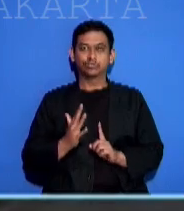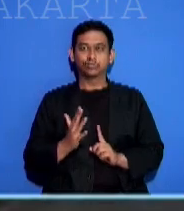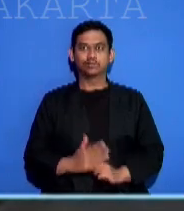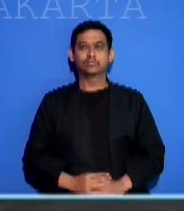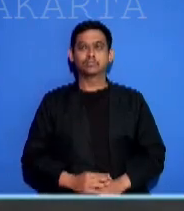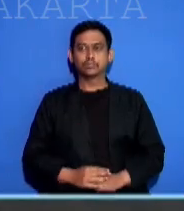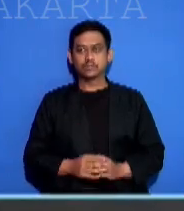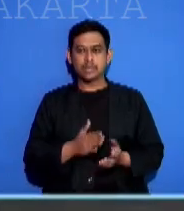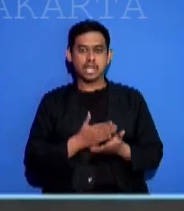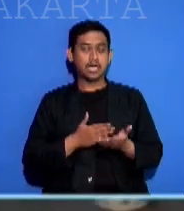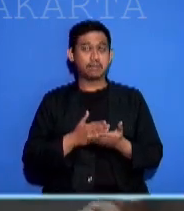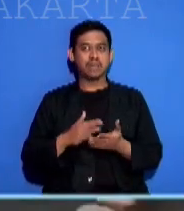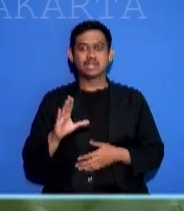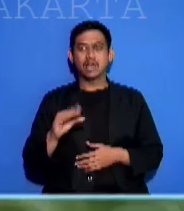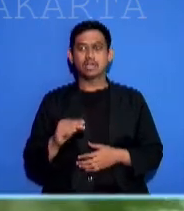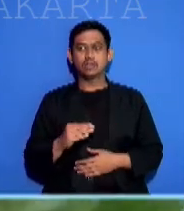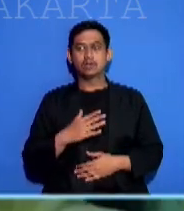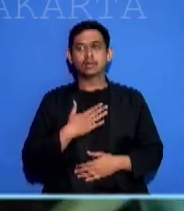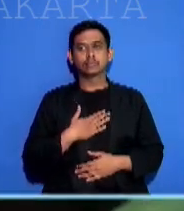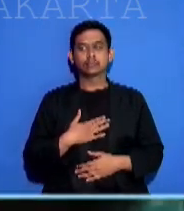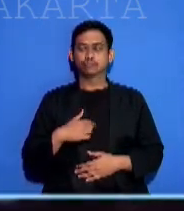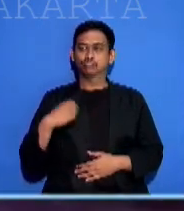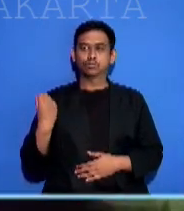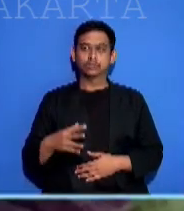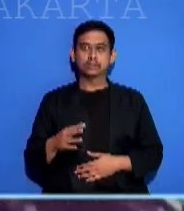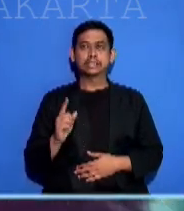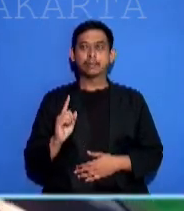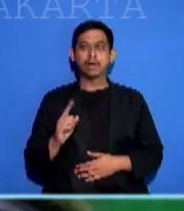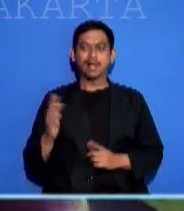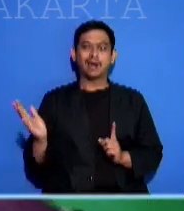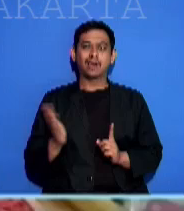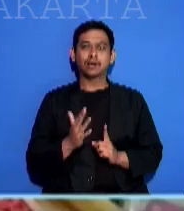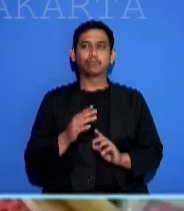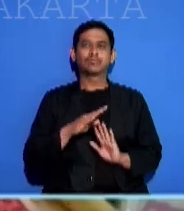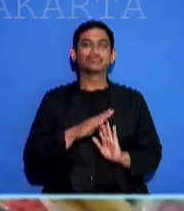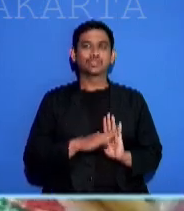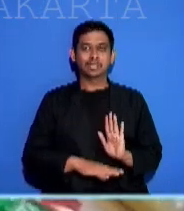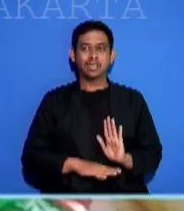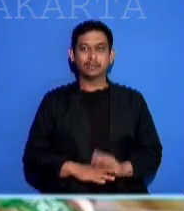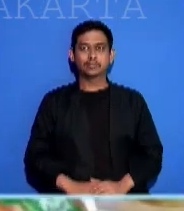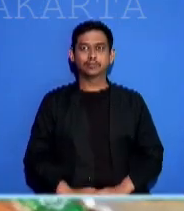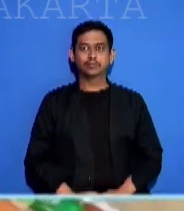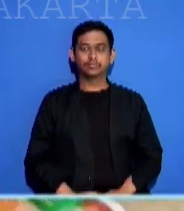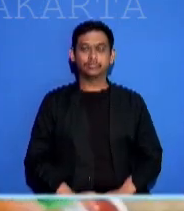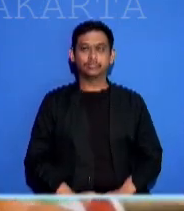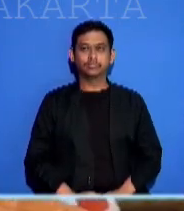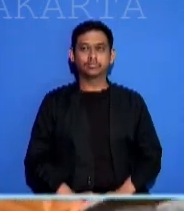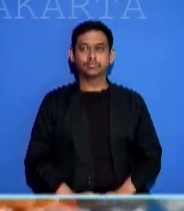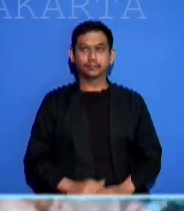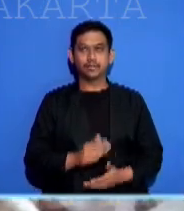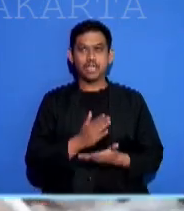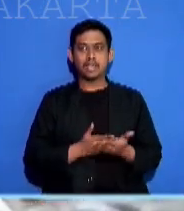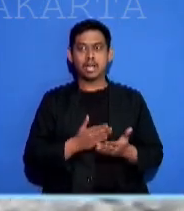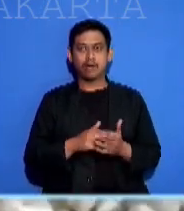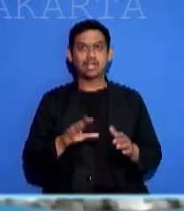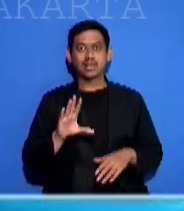merugikan pedagang karena pemasukannya menjadi berkurang sementara bagi para konsumen kelangkaan tempe dan tahu di pasaran memberatkan karena tempe dan tahu merupakan